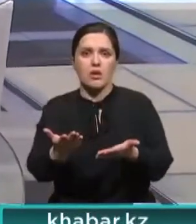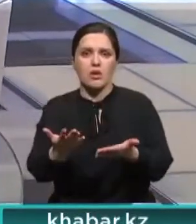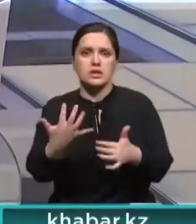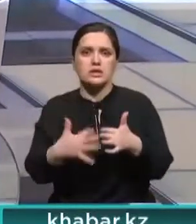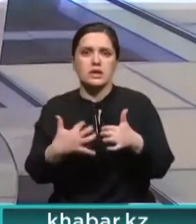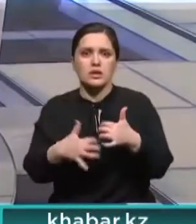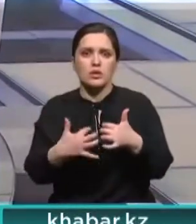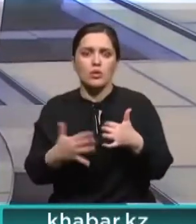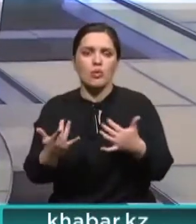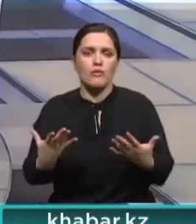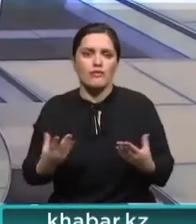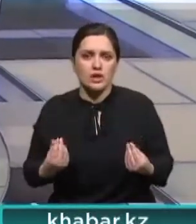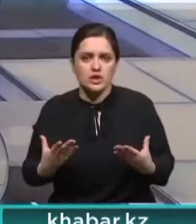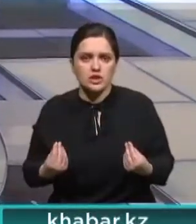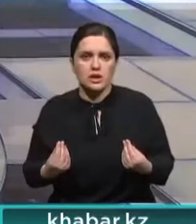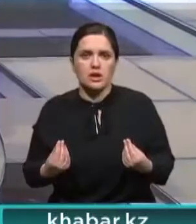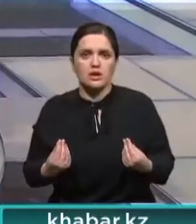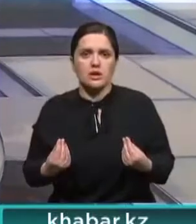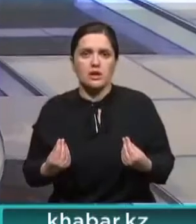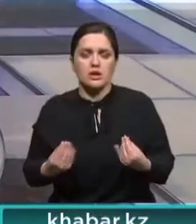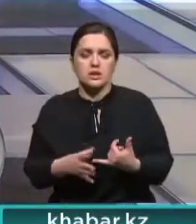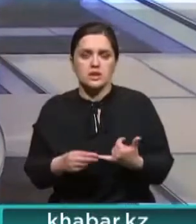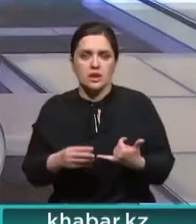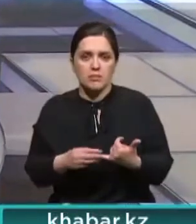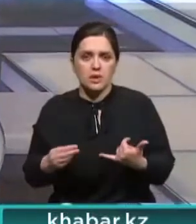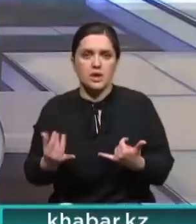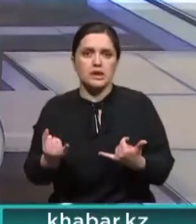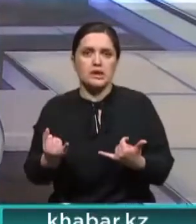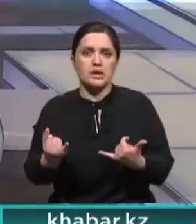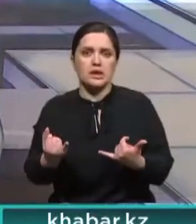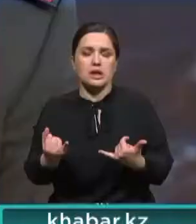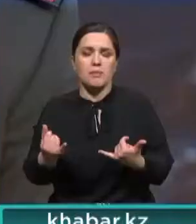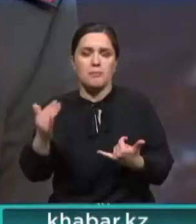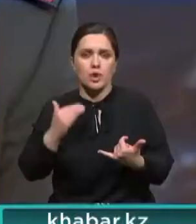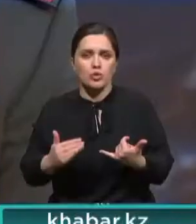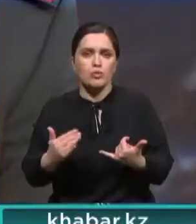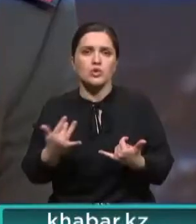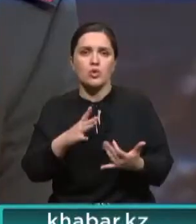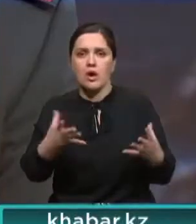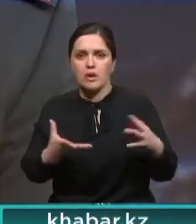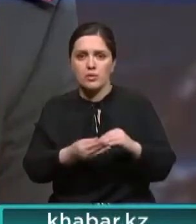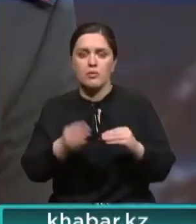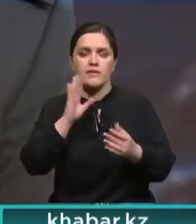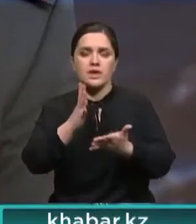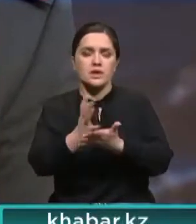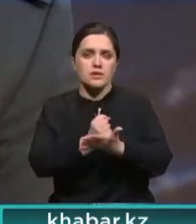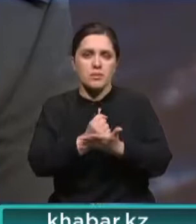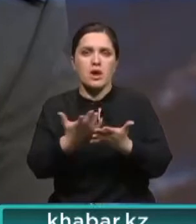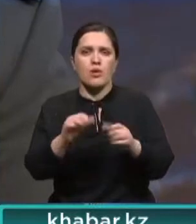среднего увлажнения почвы, потом объемы влагозапасов, промерзание